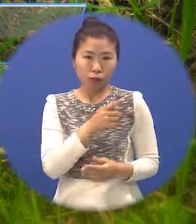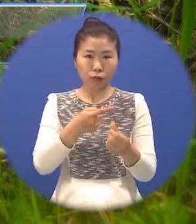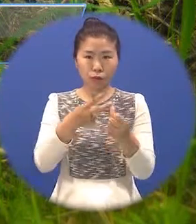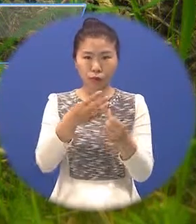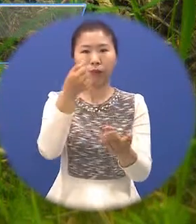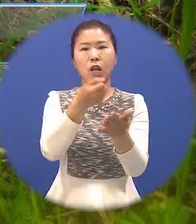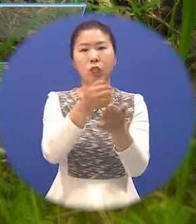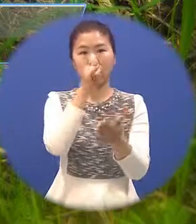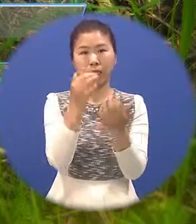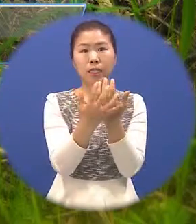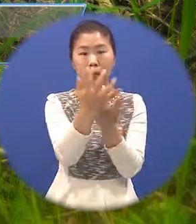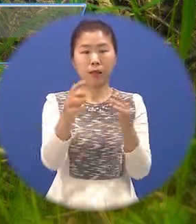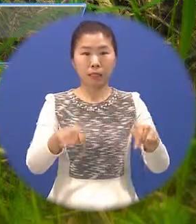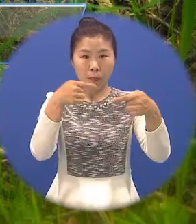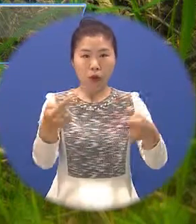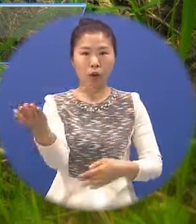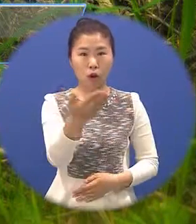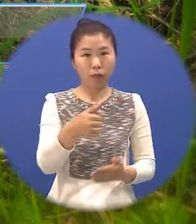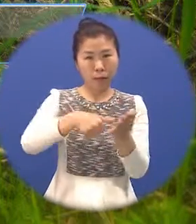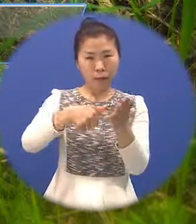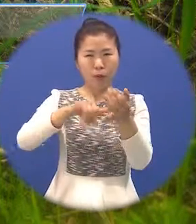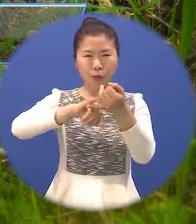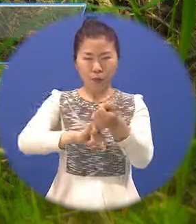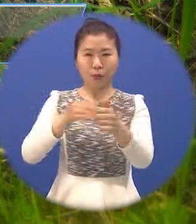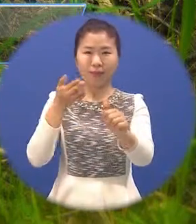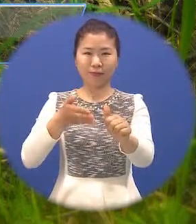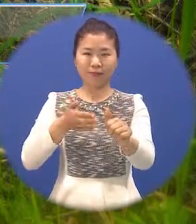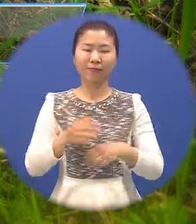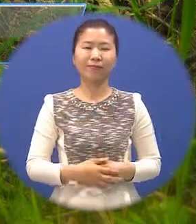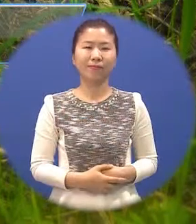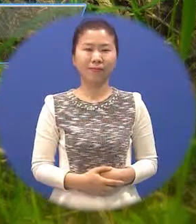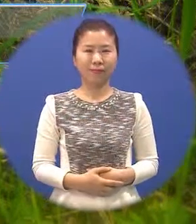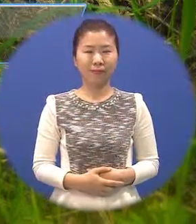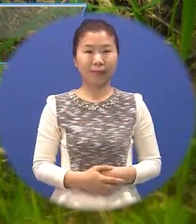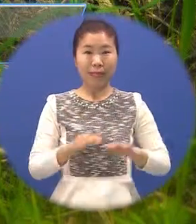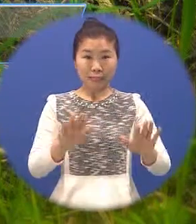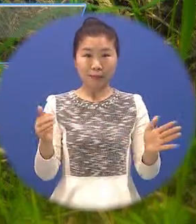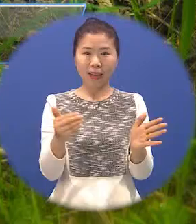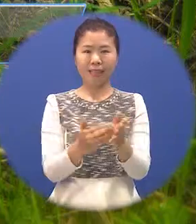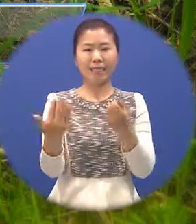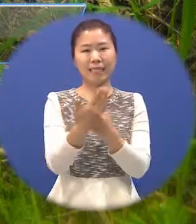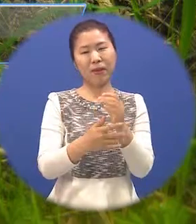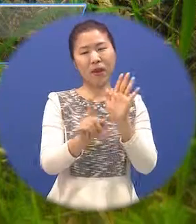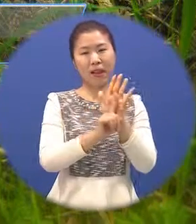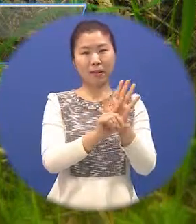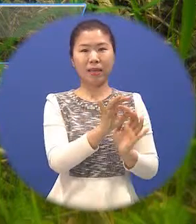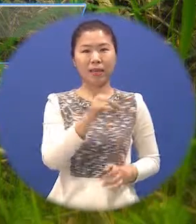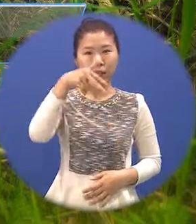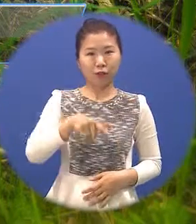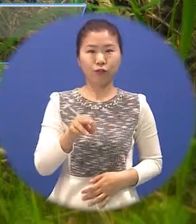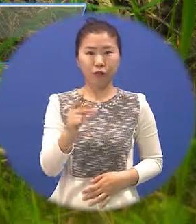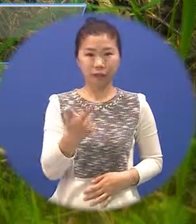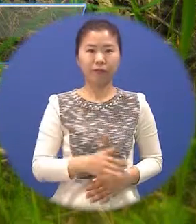결정하는데요. 주민총회에 참석해 여러분의 소중한 한 표 행사하시길 바랍니다. 지금까지